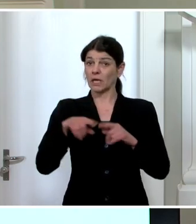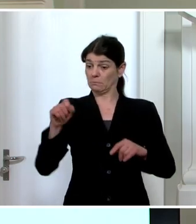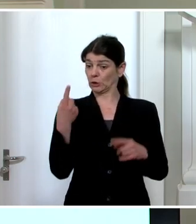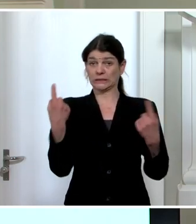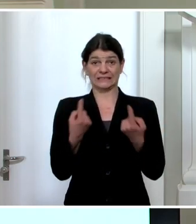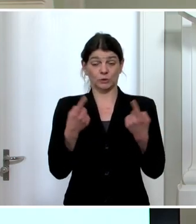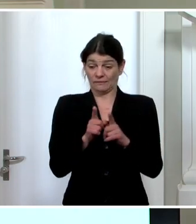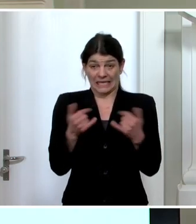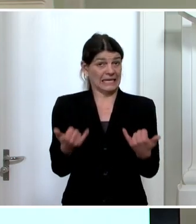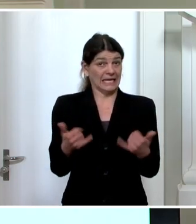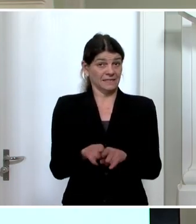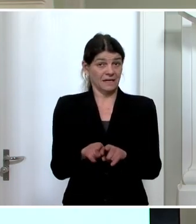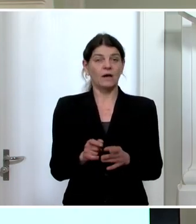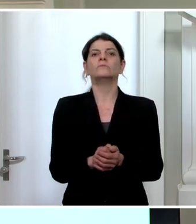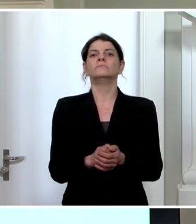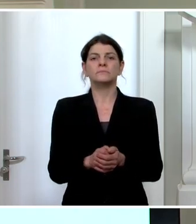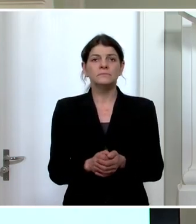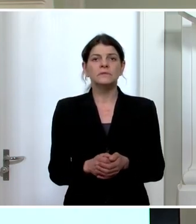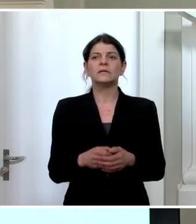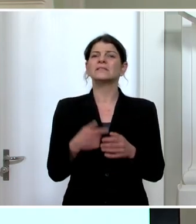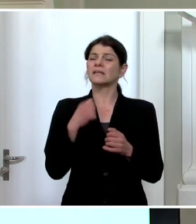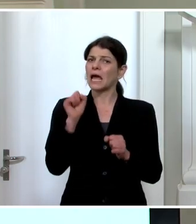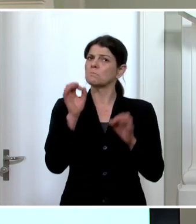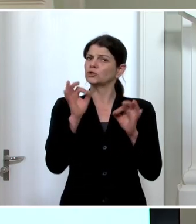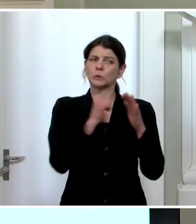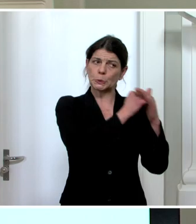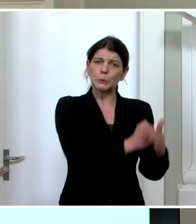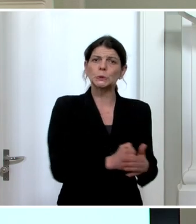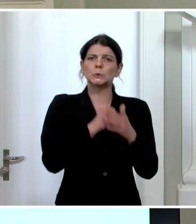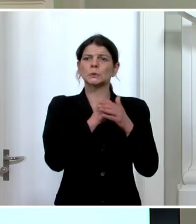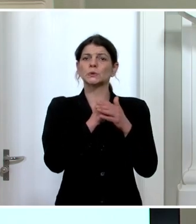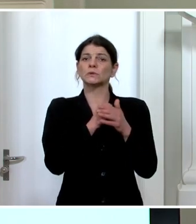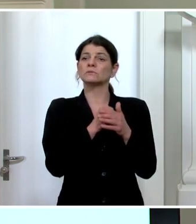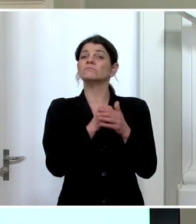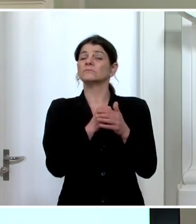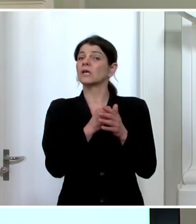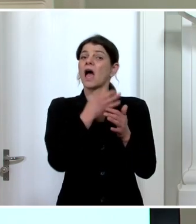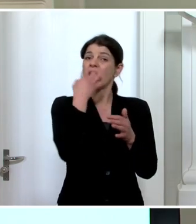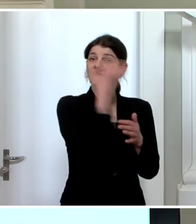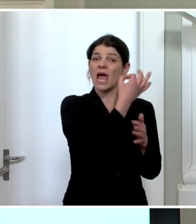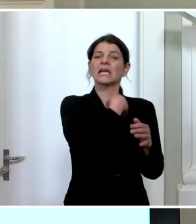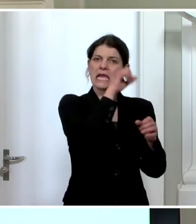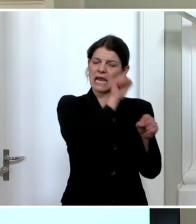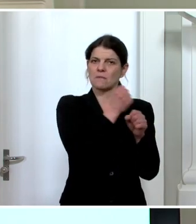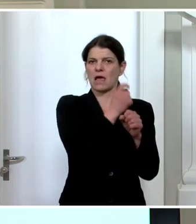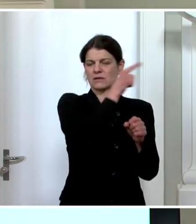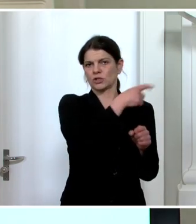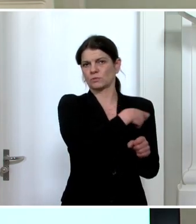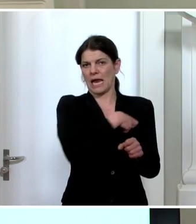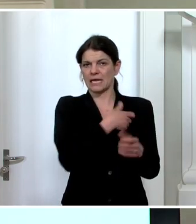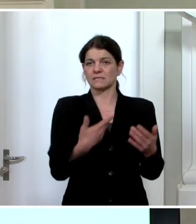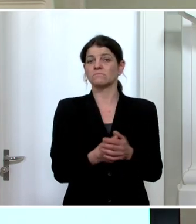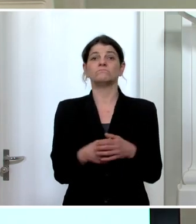wir uns derzeit befinden, bestimmte Unterstützungsanfragen an die Armee stellen können. Das